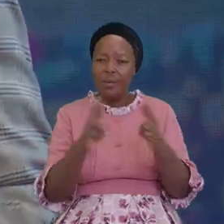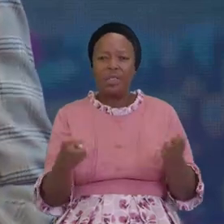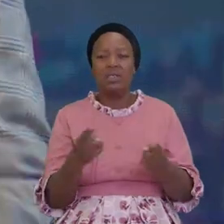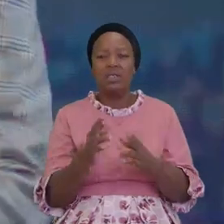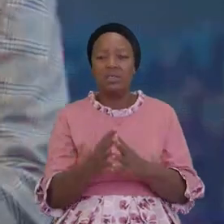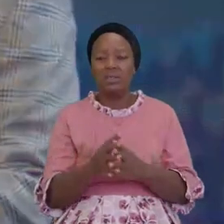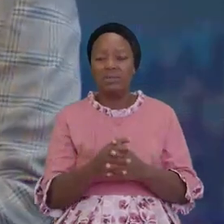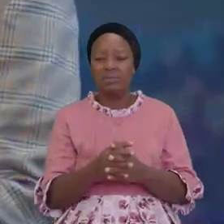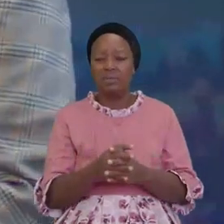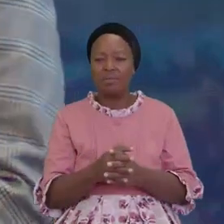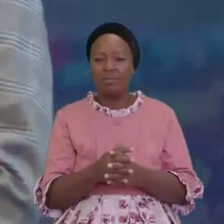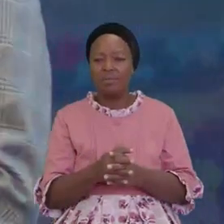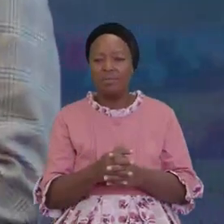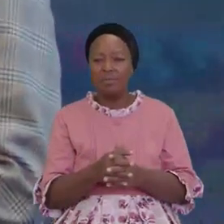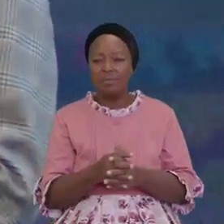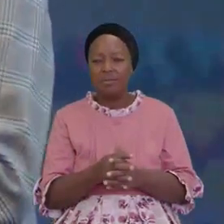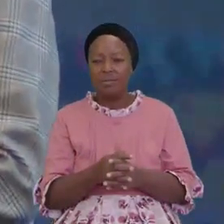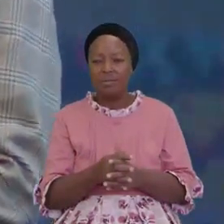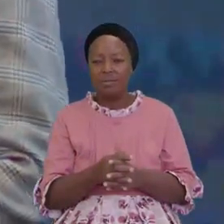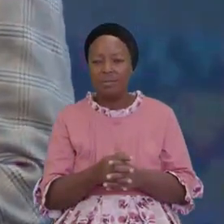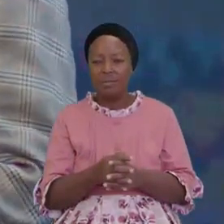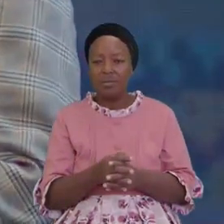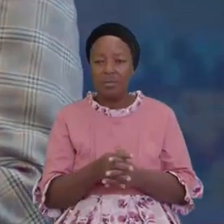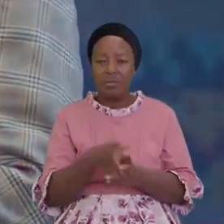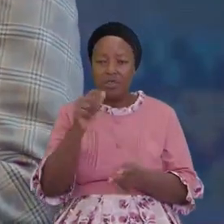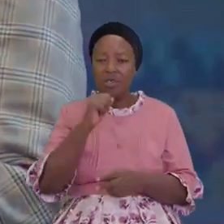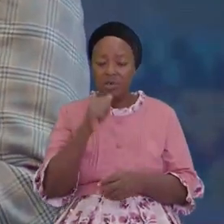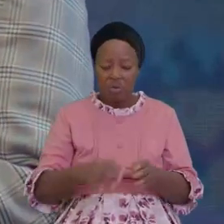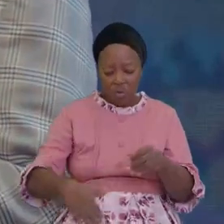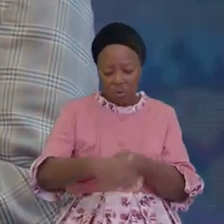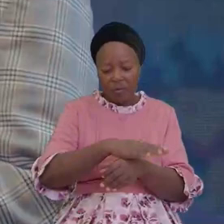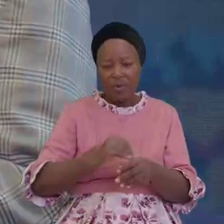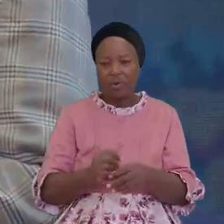Et la repentance avec laquelle tu viens est transparente.